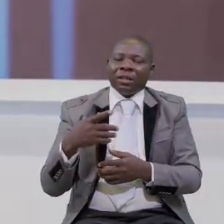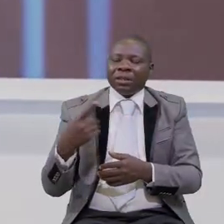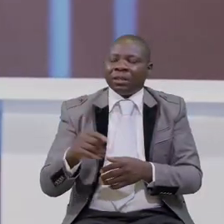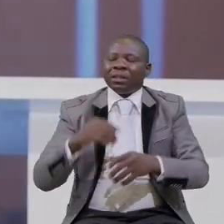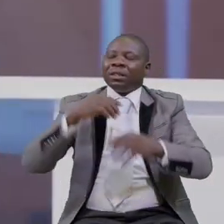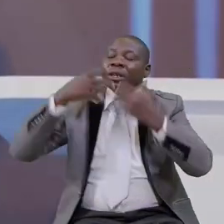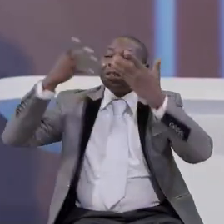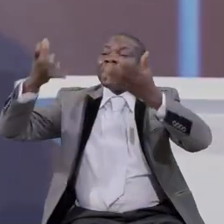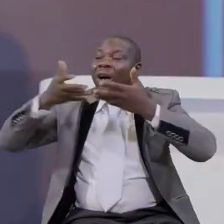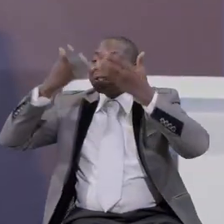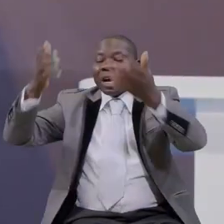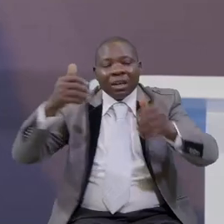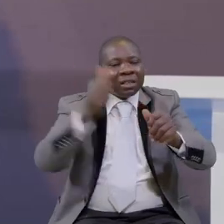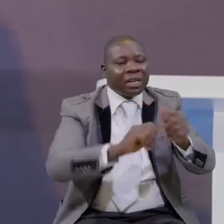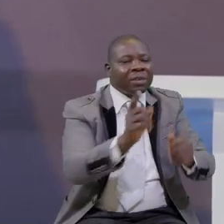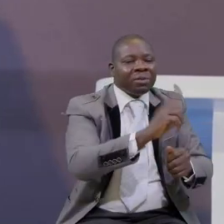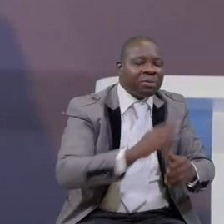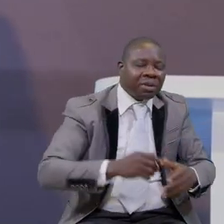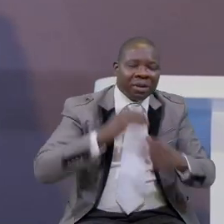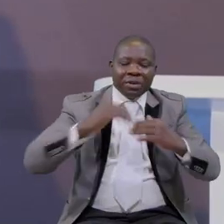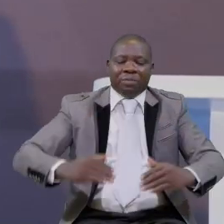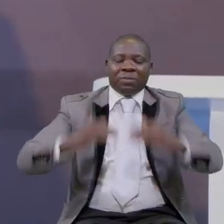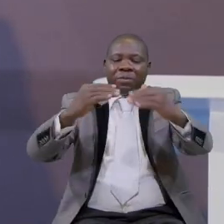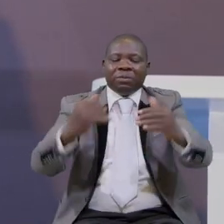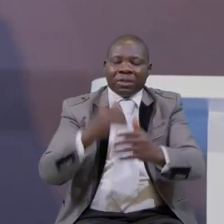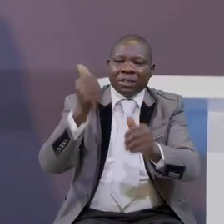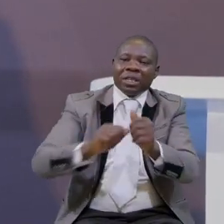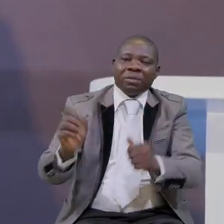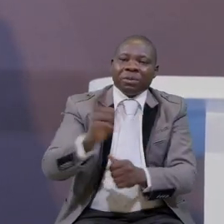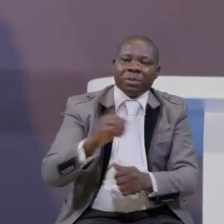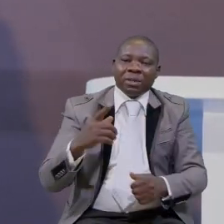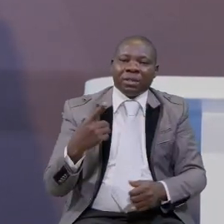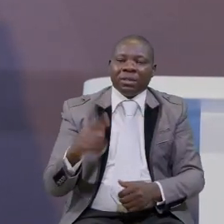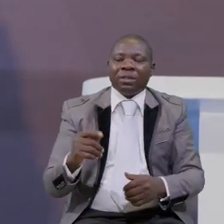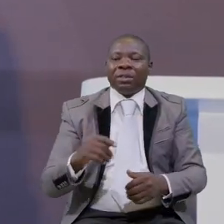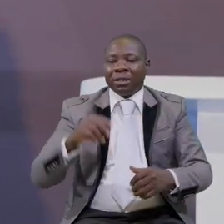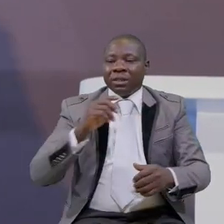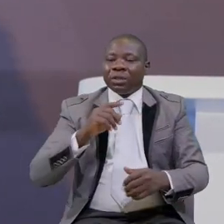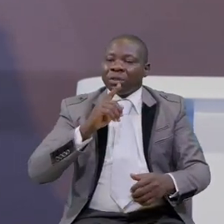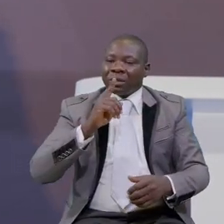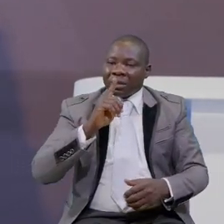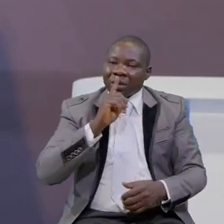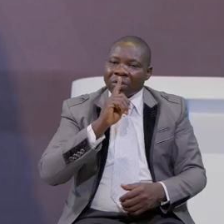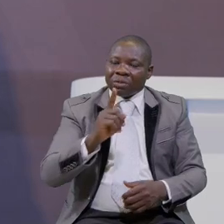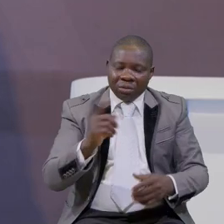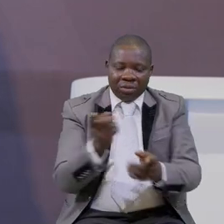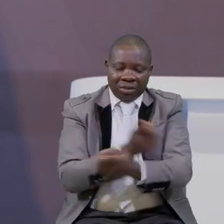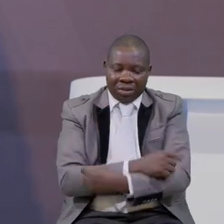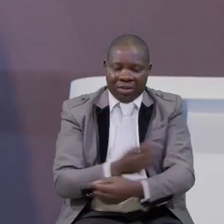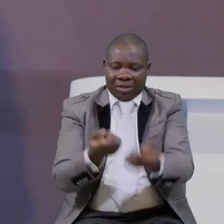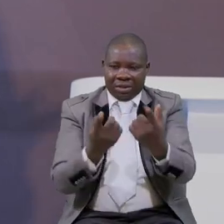aient tout fait partout, fait la publicité partout, le jour j'y ai arrivé. Pour vous dire la